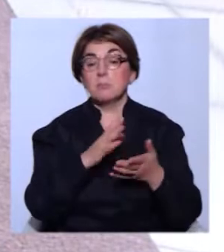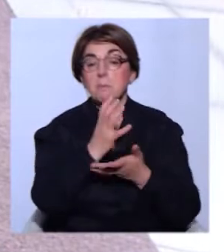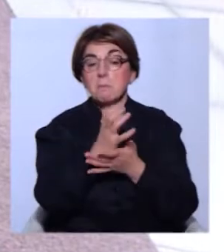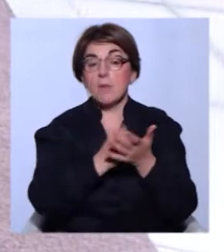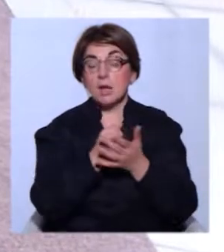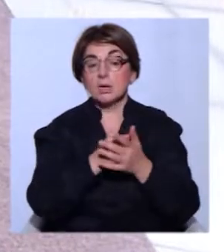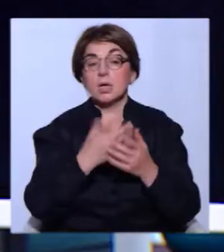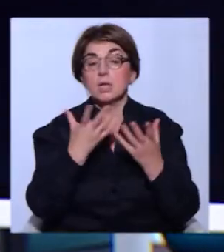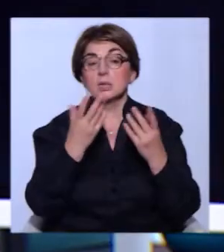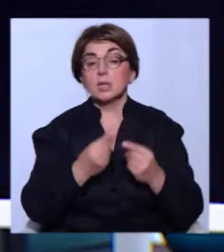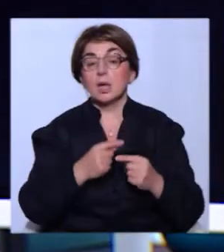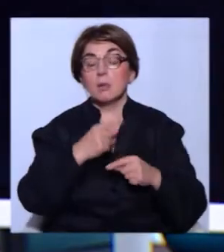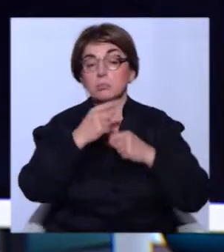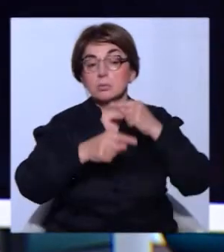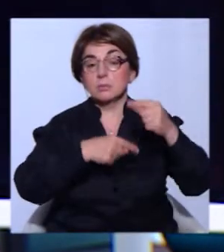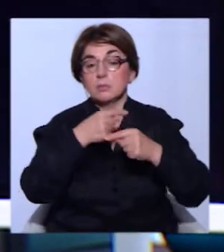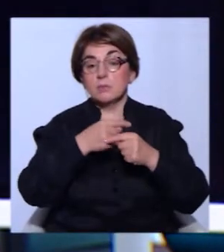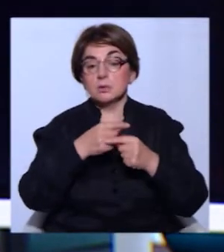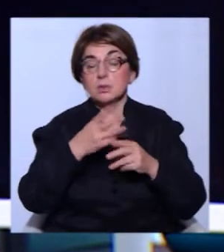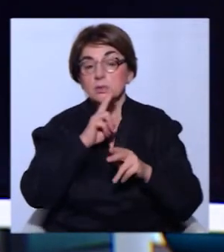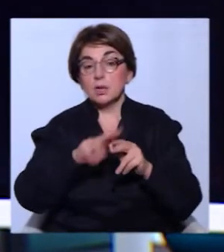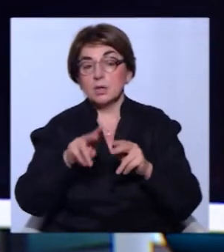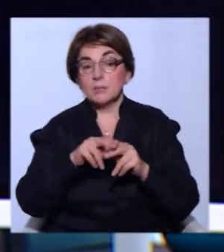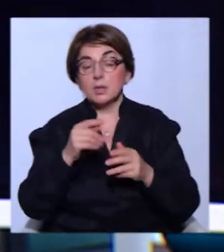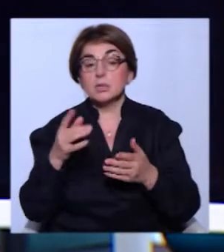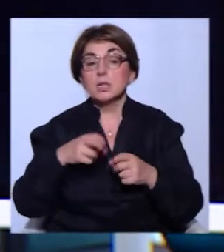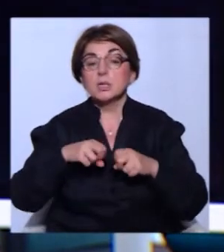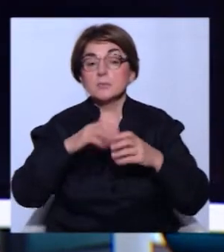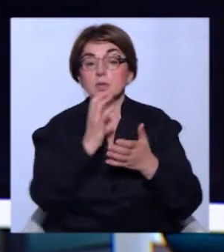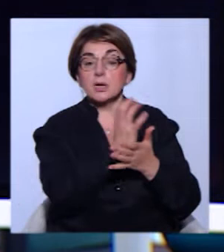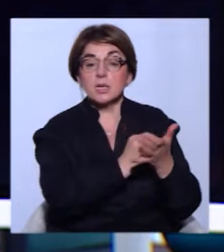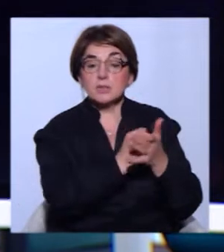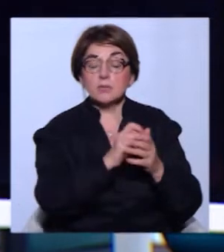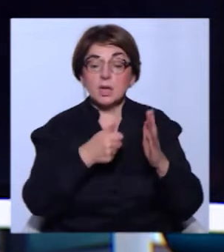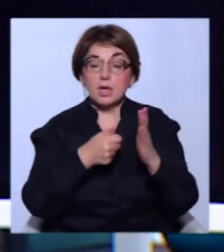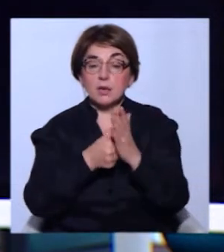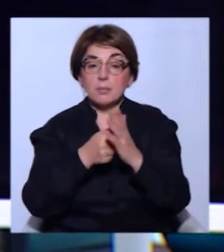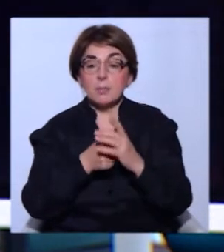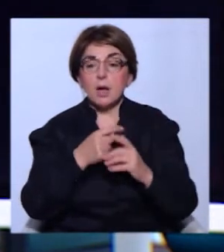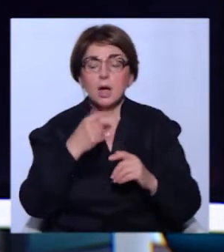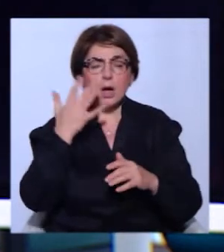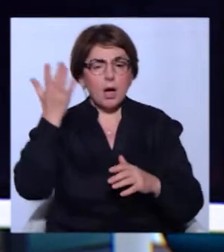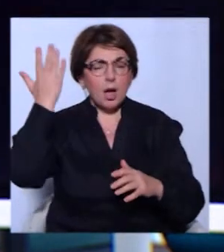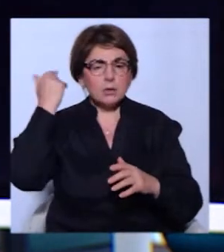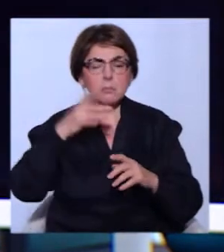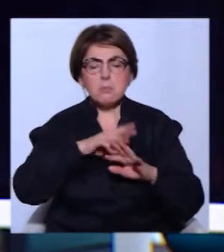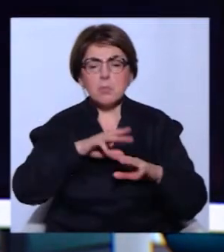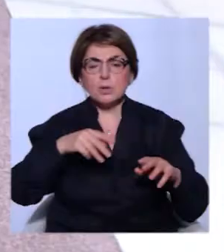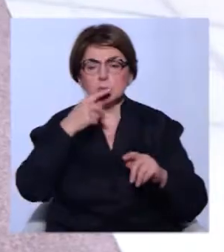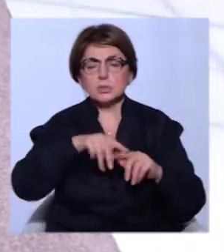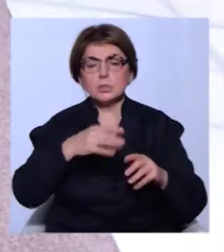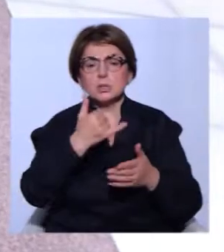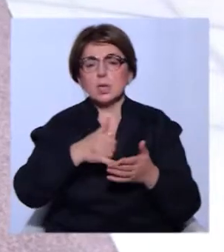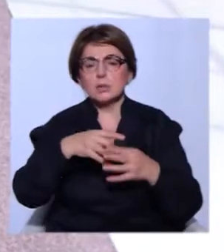ხოლმე წრებრუნვას და სარეზერვო ფონდების სახით მარაგდება. საწვავი მილიონობით წლის წინ არის წარმოქმნილი,